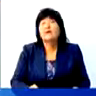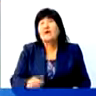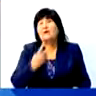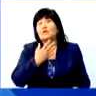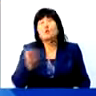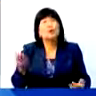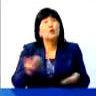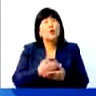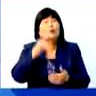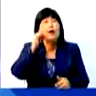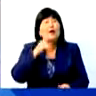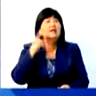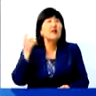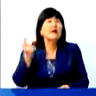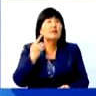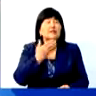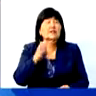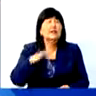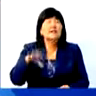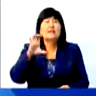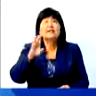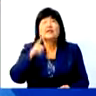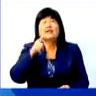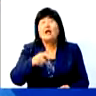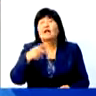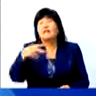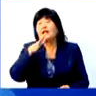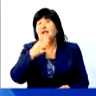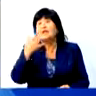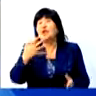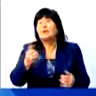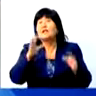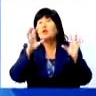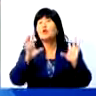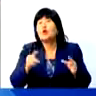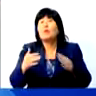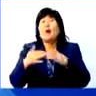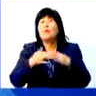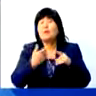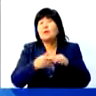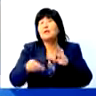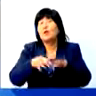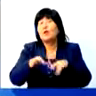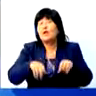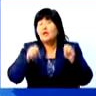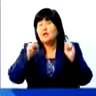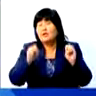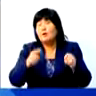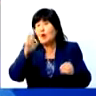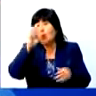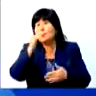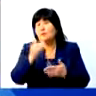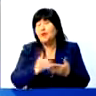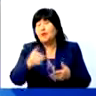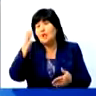Вы смотрите новости. Казахстан первым среди стран СНГ 20 лет назад принял закон по борьбе с коррупцией и специальную госпрограмму.